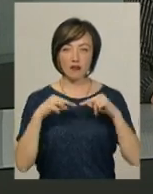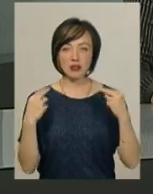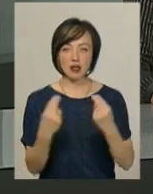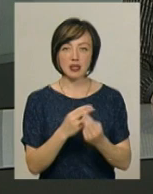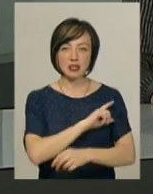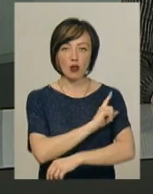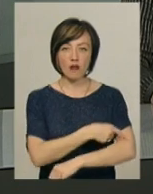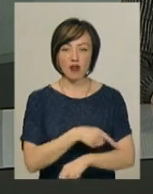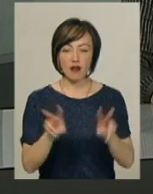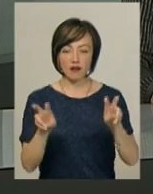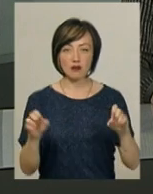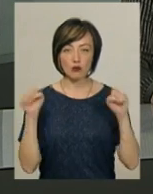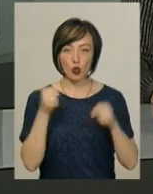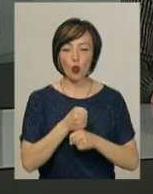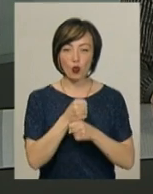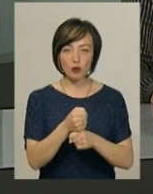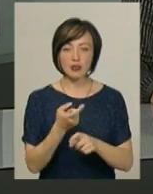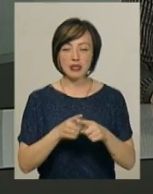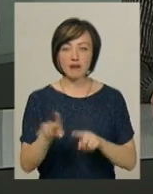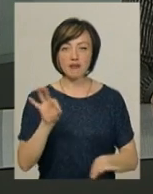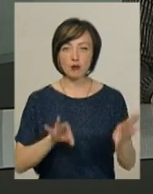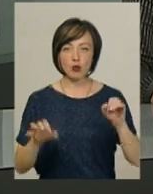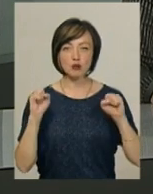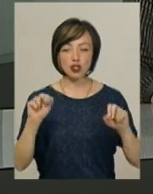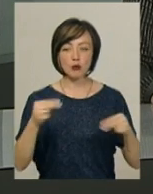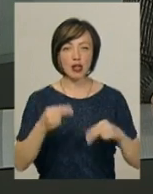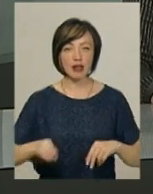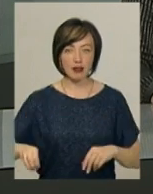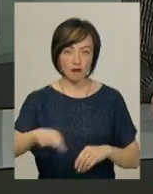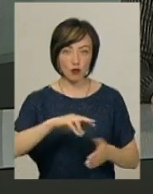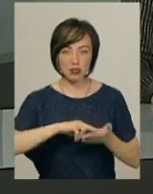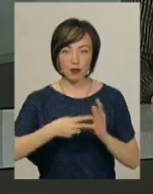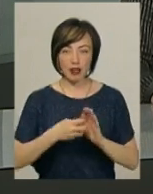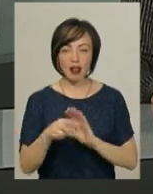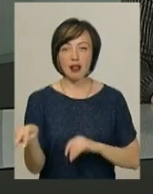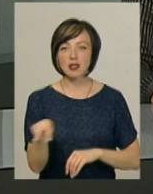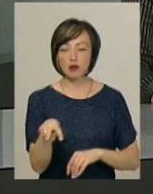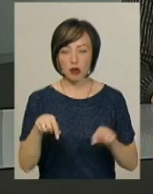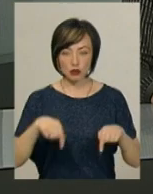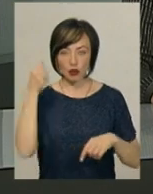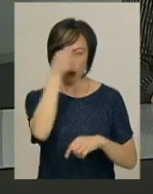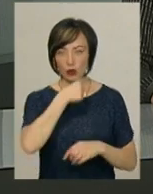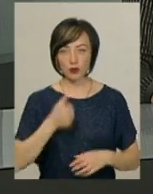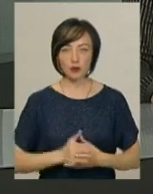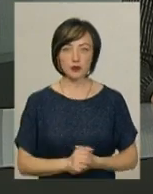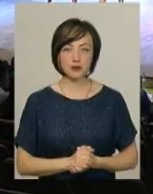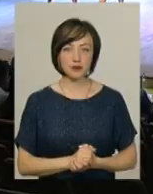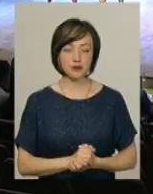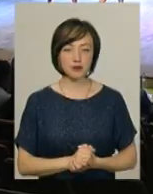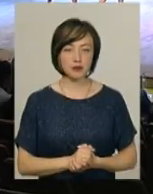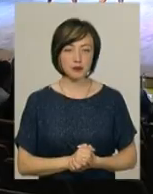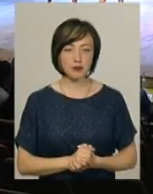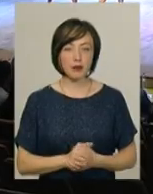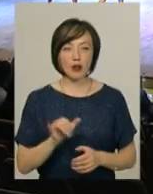Руслан Сідлецький, Кубок став відбором спортсменів на чемпіонат Європи, що запланований на листопад цього року.